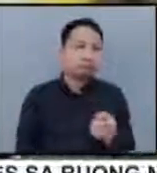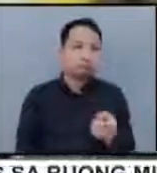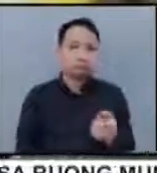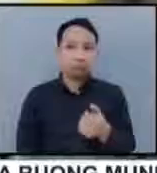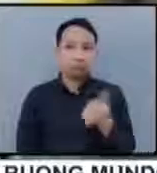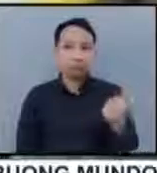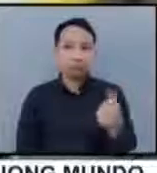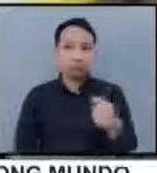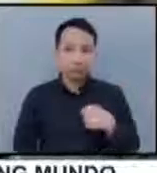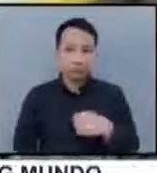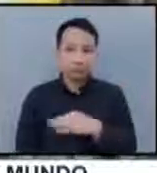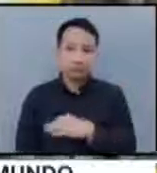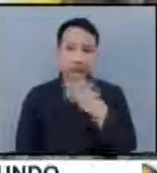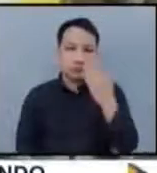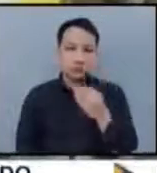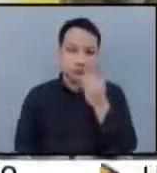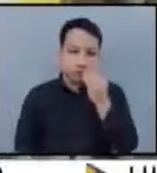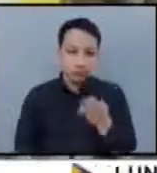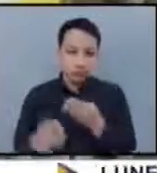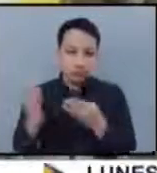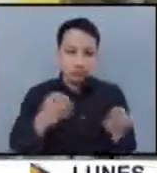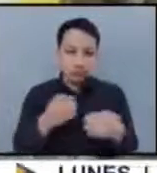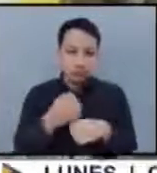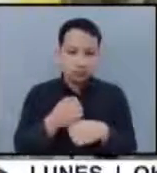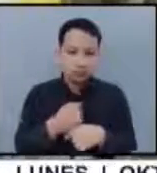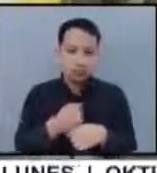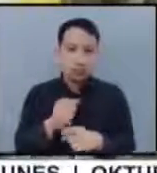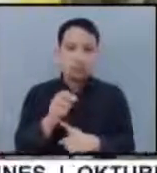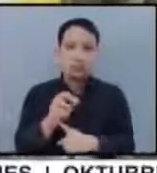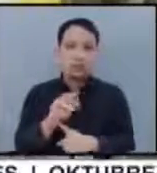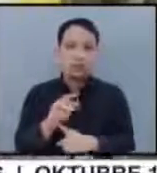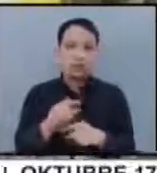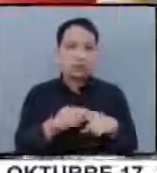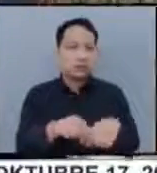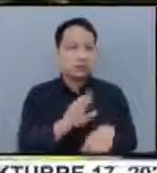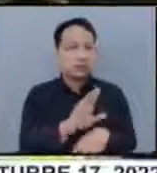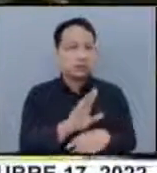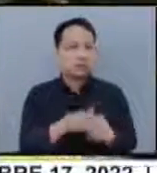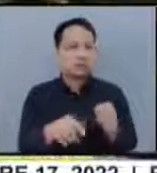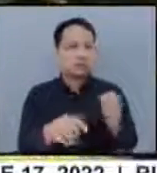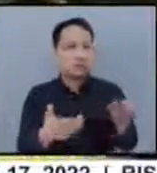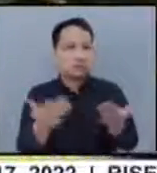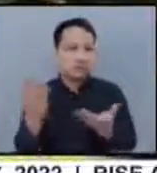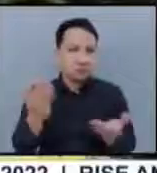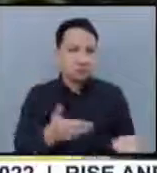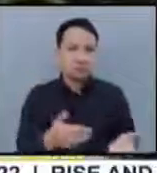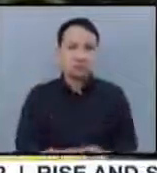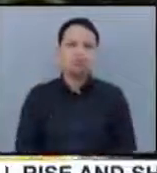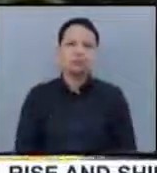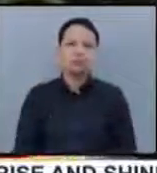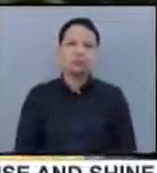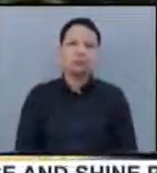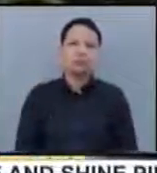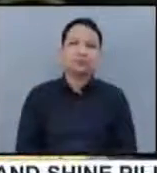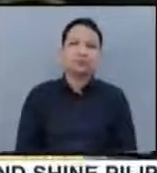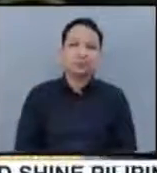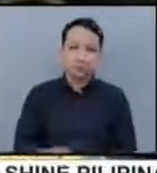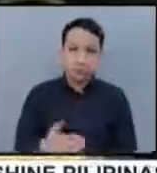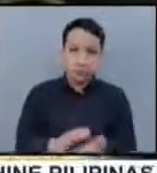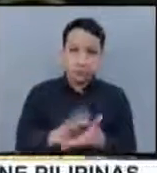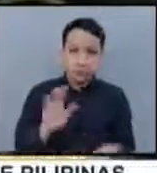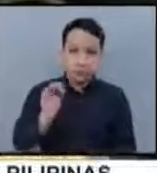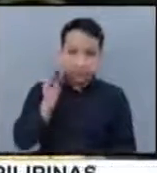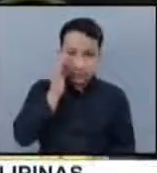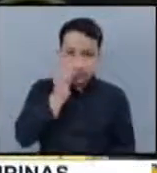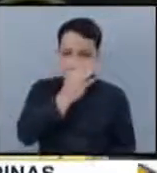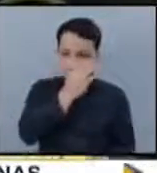tauhan ko, kaya konti lang ang gumagawa. Parang bitin-bitin, ganun yung supply. Nagtaas na rin ang presyo ng bulaklak na